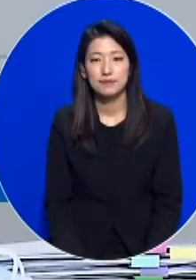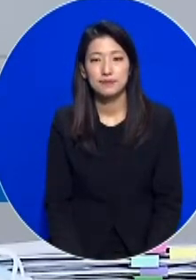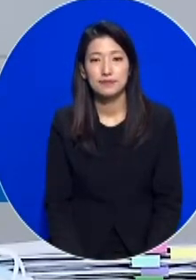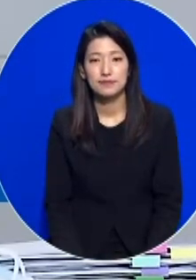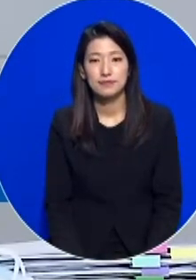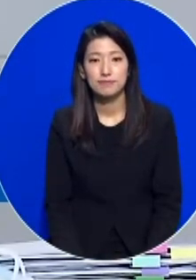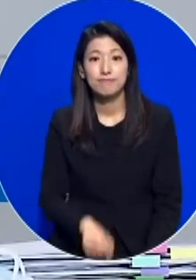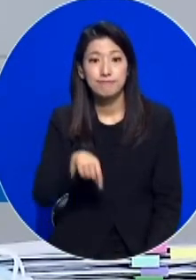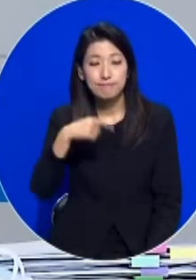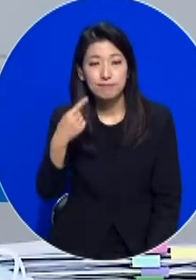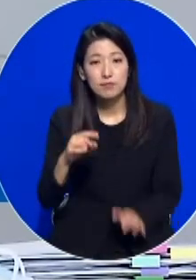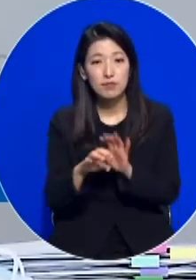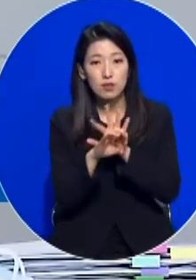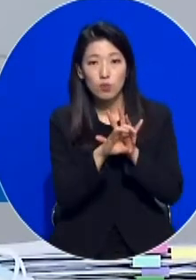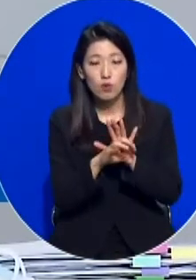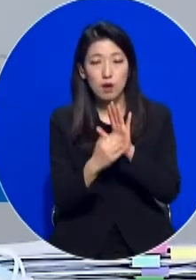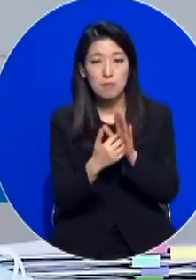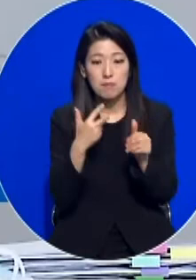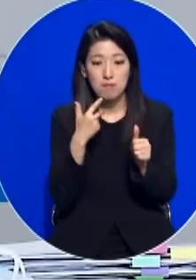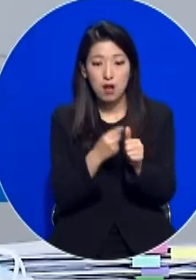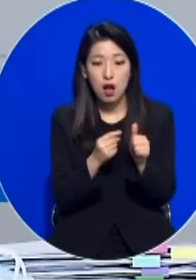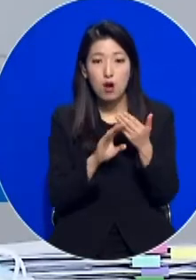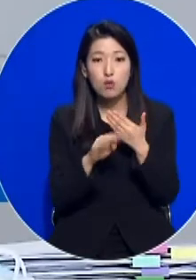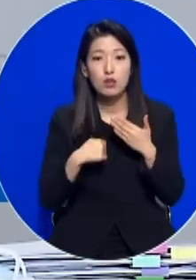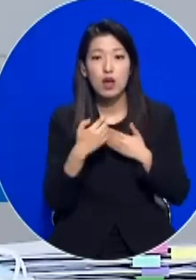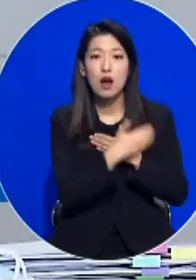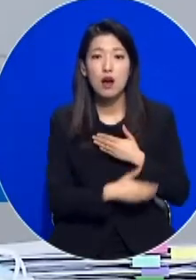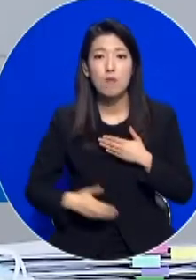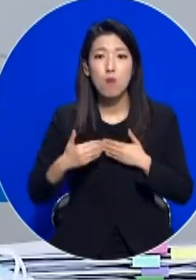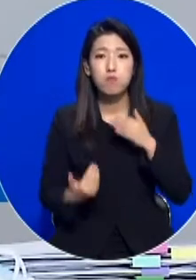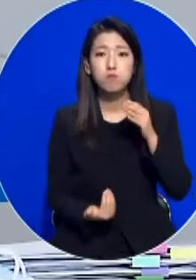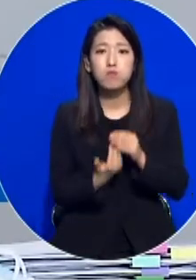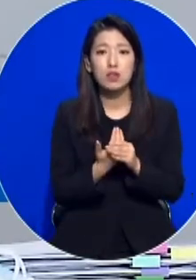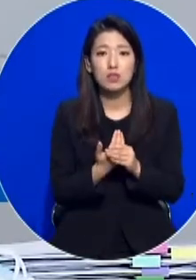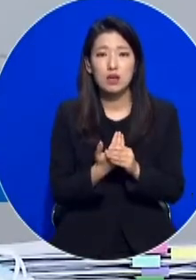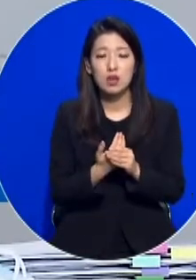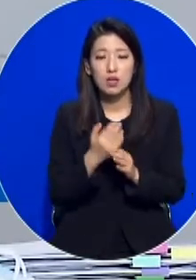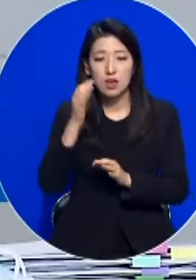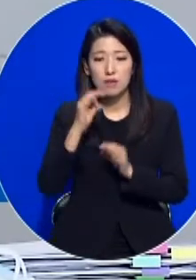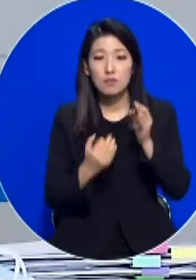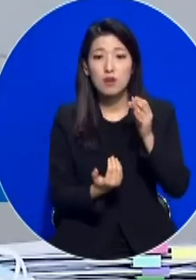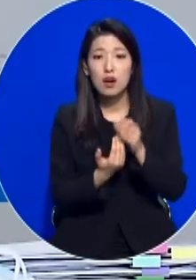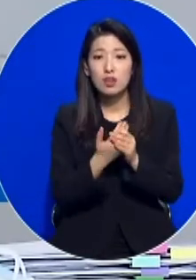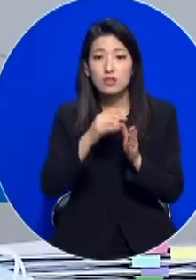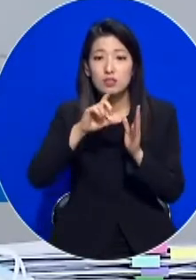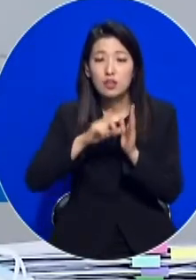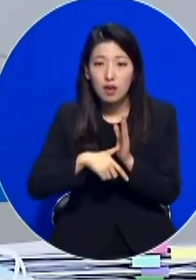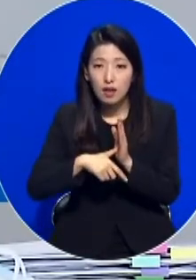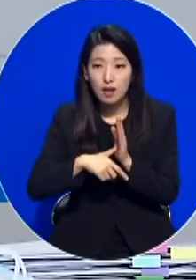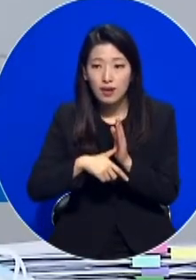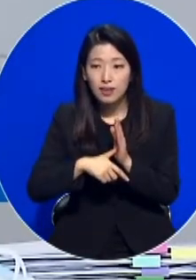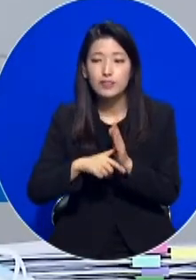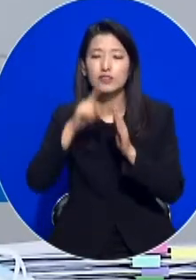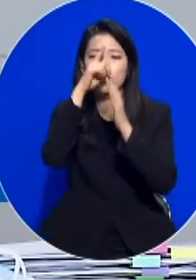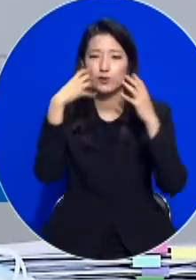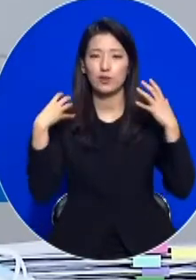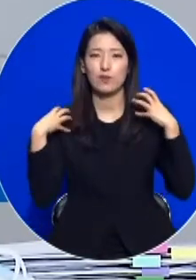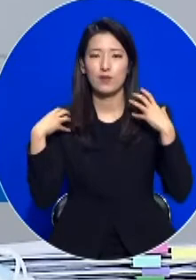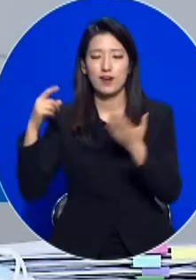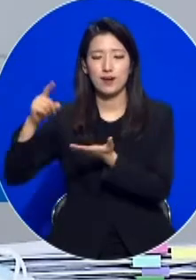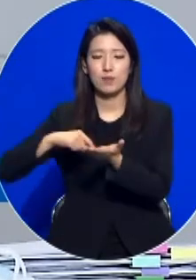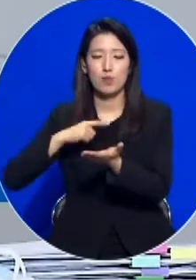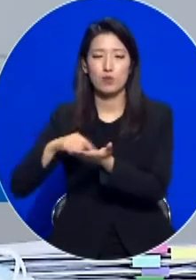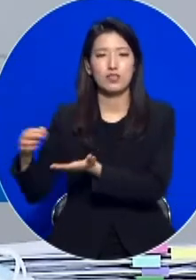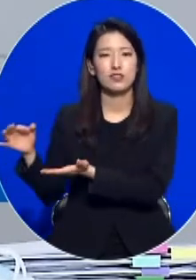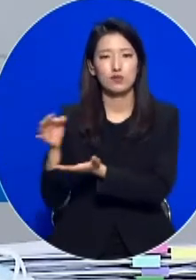피해 국가보상 제도에 대해서 말씀을 드리겠습니다. 질병관리청은 감염병 예방법 71조에 근거하여